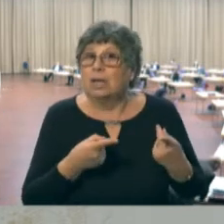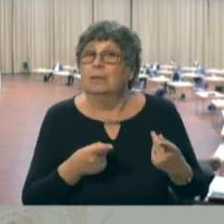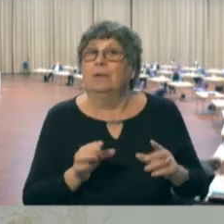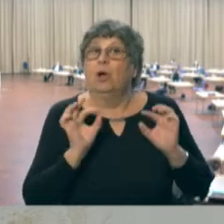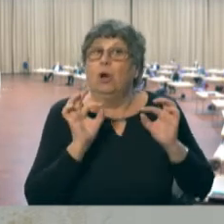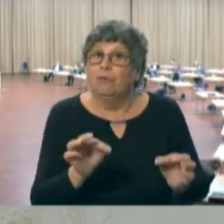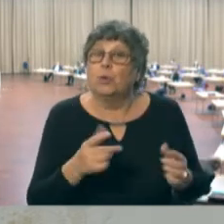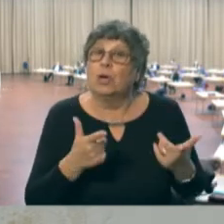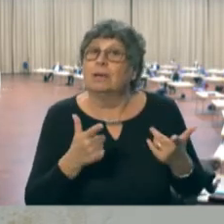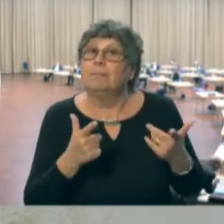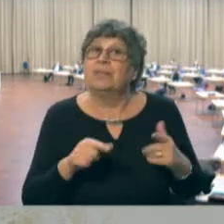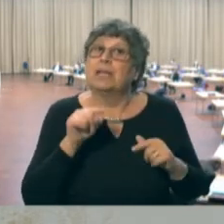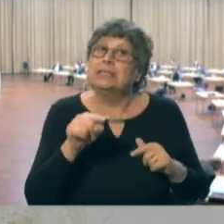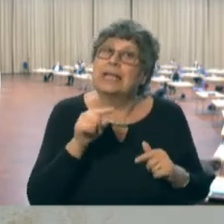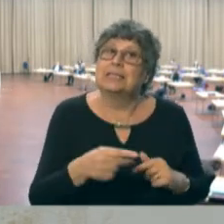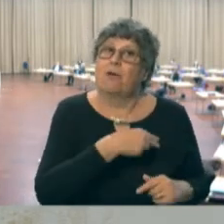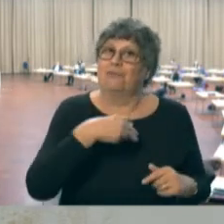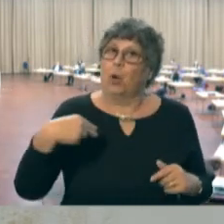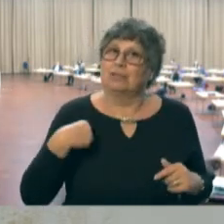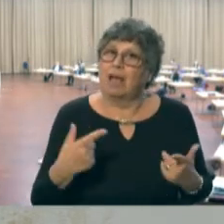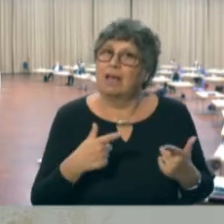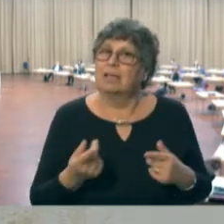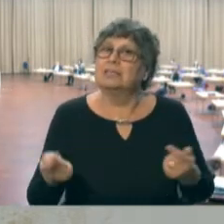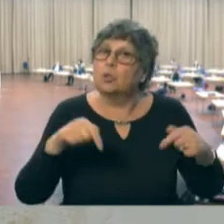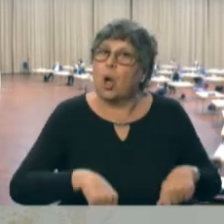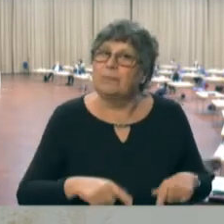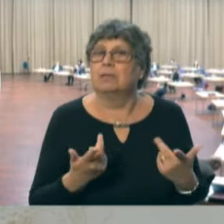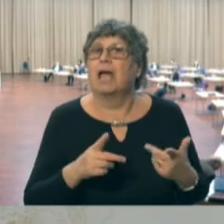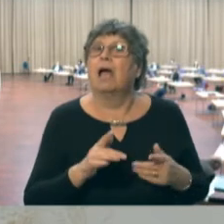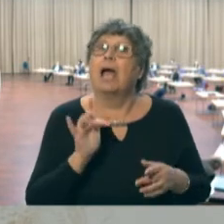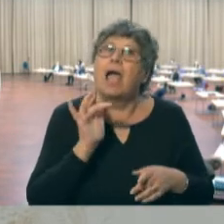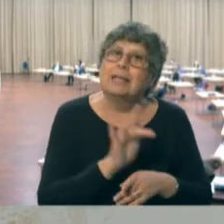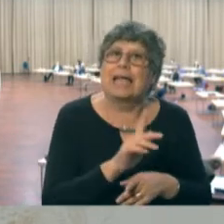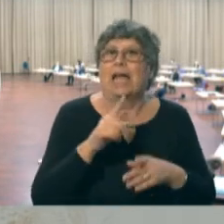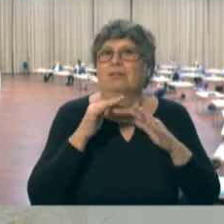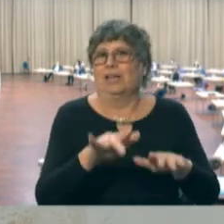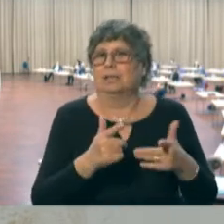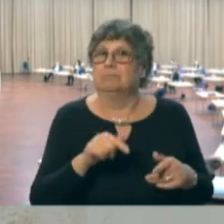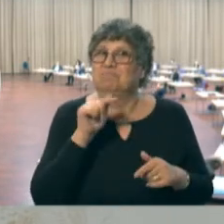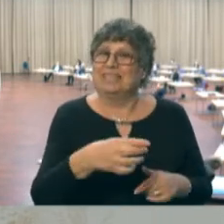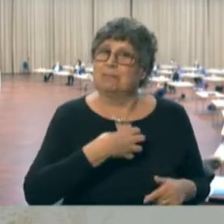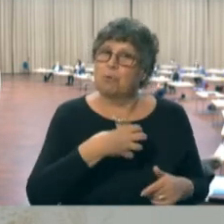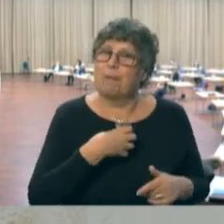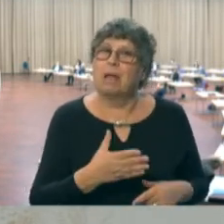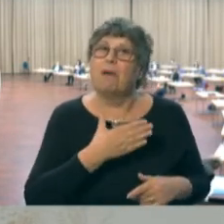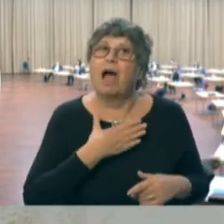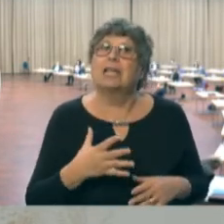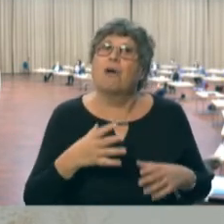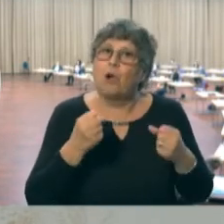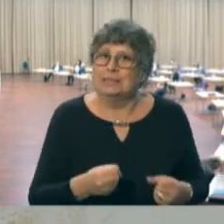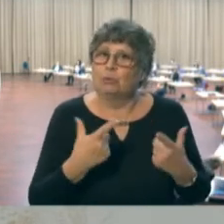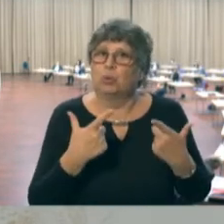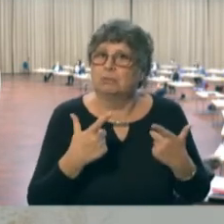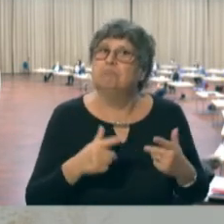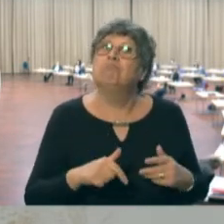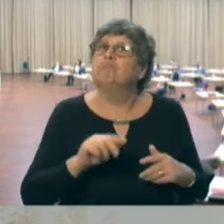Anreiz, unlauter in den Genuss finanzieller Vorteile zu gelangen, sofort entgegenzuwirken. Diese Probleme hat der Vollzug zunächst sehr